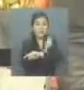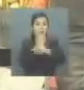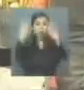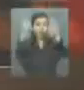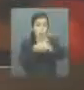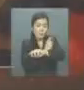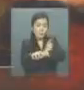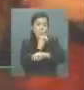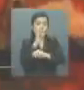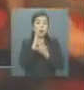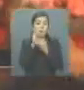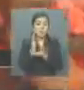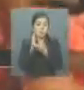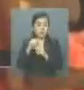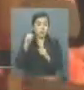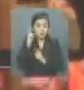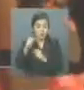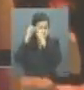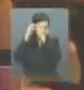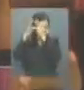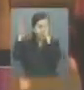ร่วมกัน